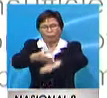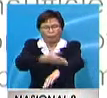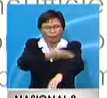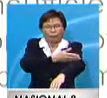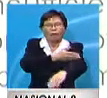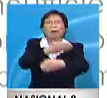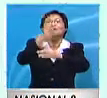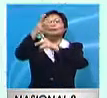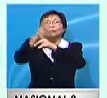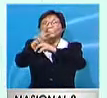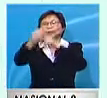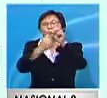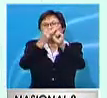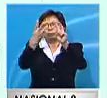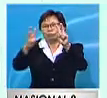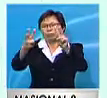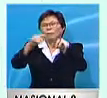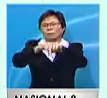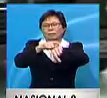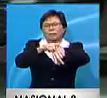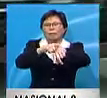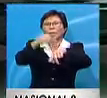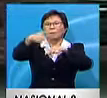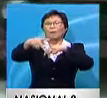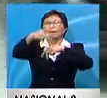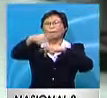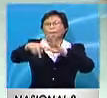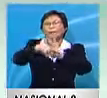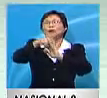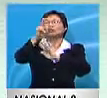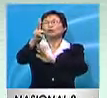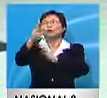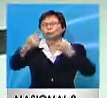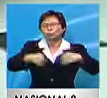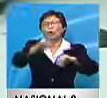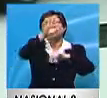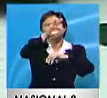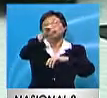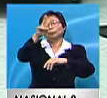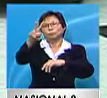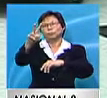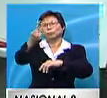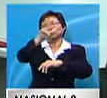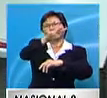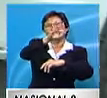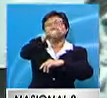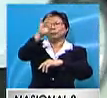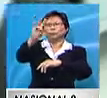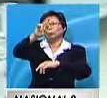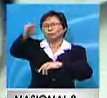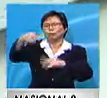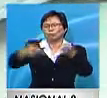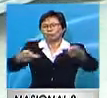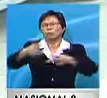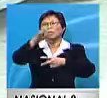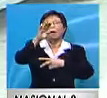separuh pertama 2016 pada tempoh itu perodua telah berjaya menjual lebih 97000 unit kereta Axia menjadi